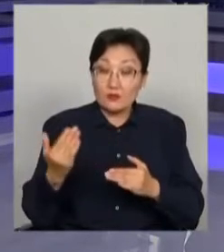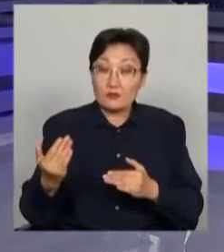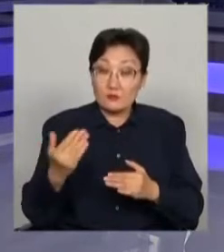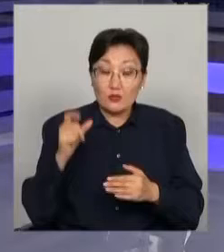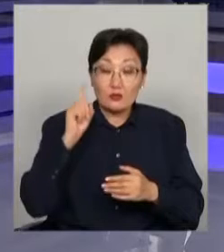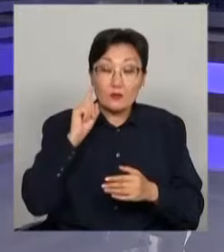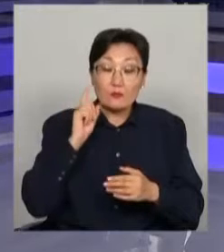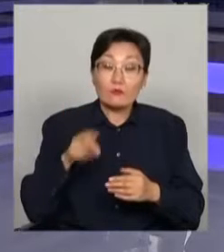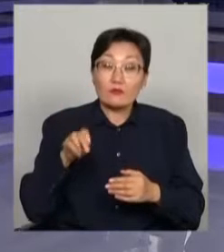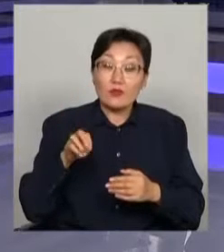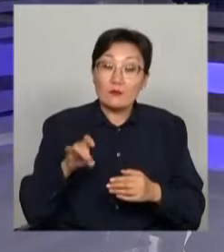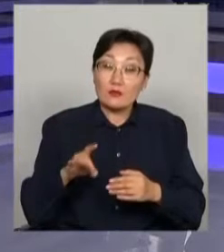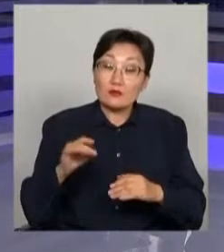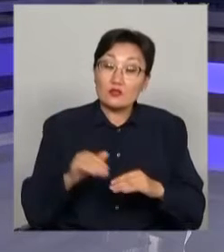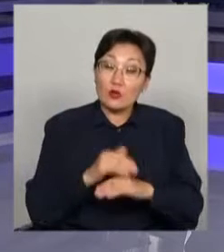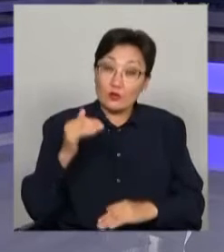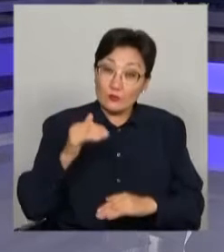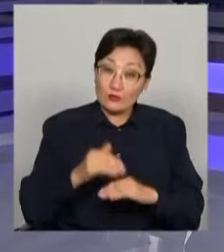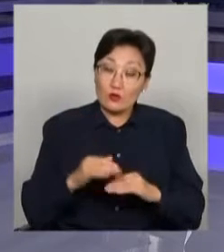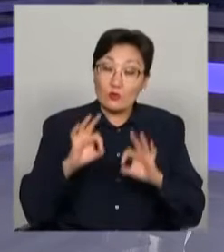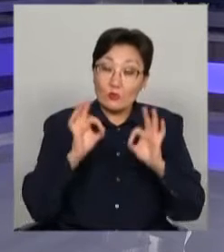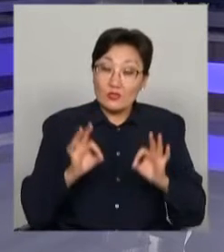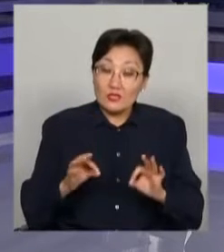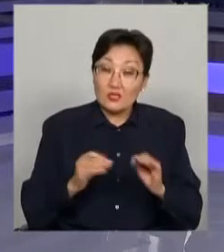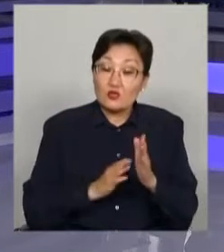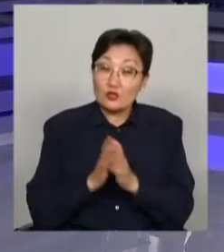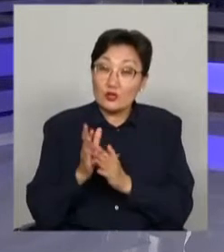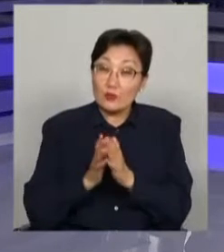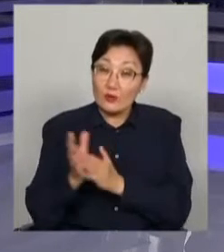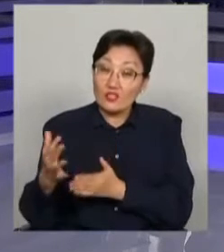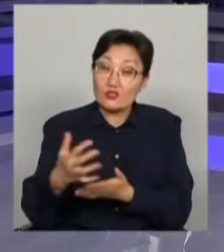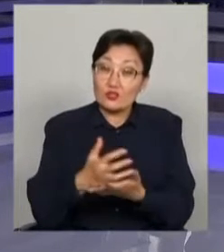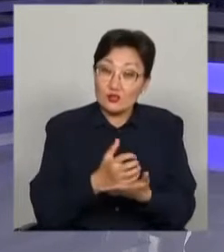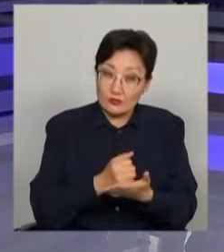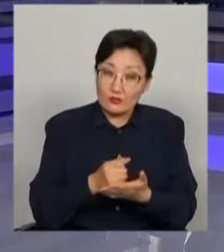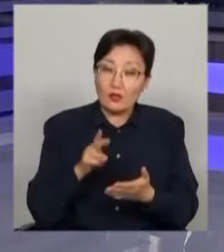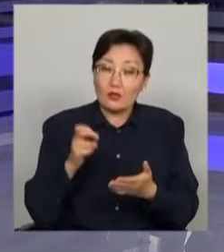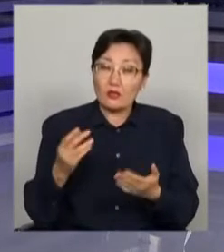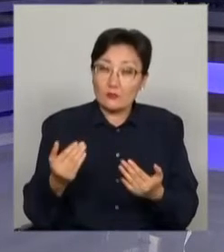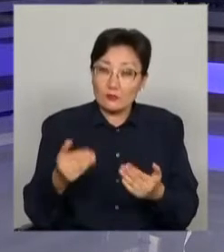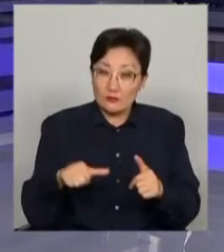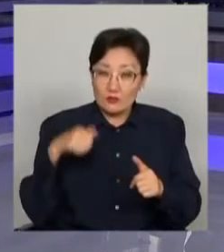берсек, Дамир мырза, кеш жарық. Енді күзгі жиын терім көңіл көншіте ме?